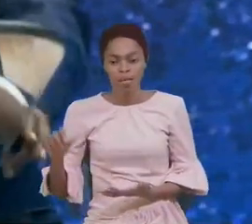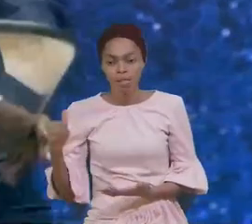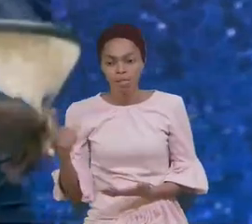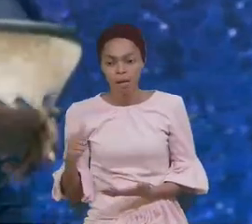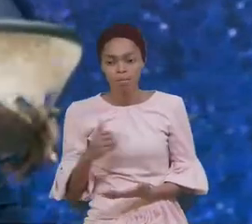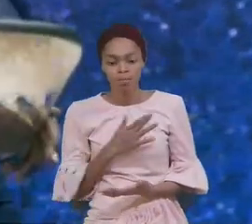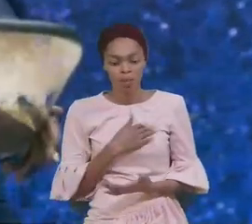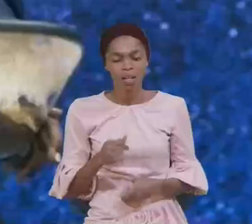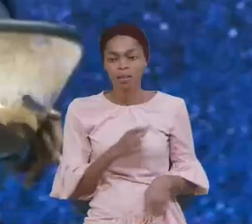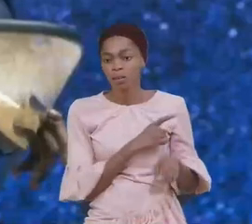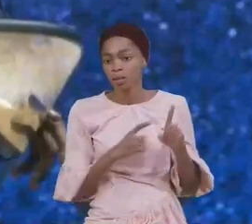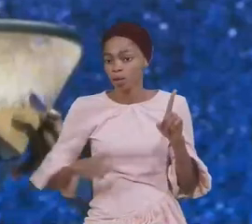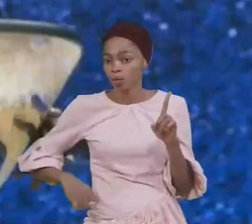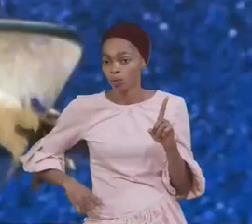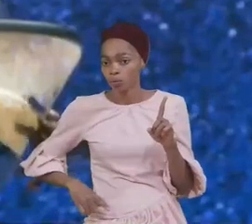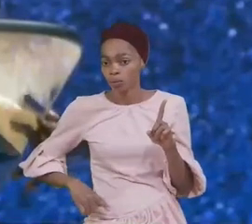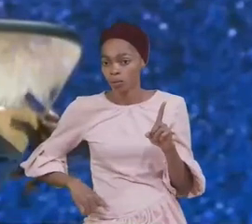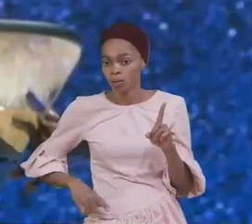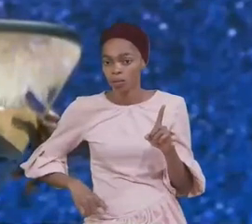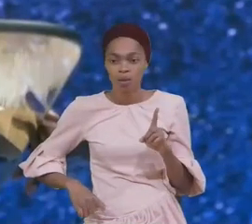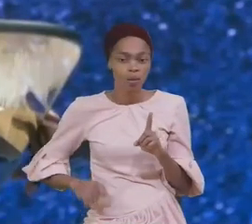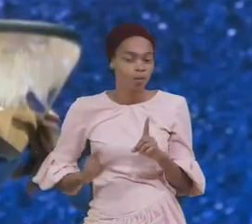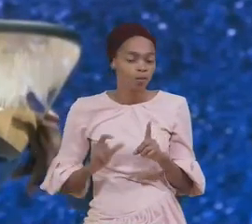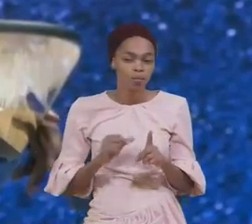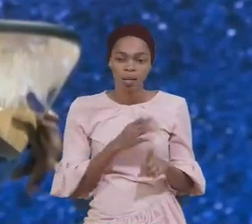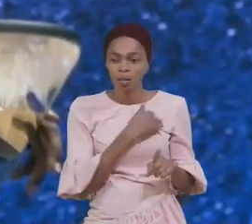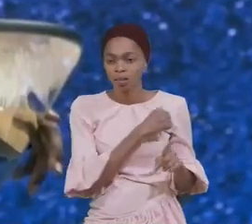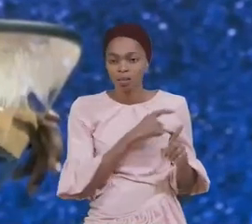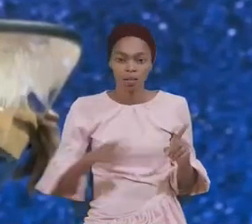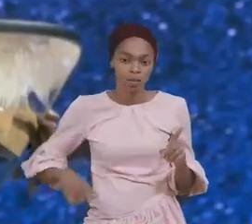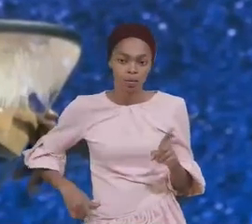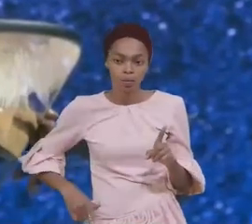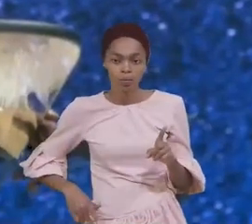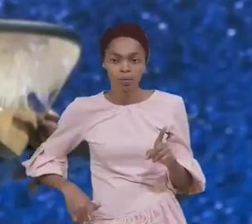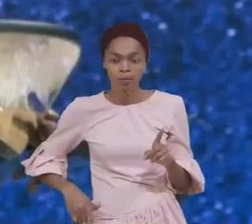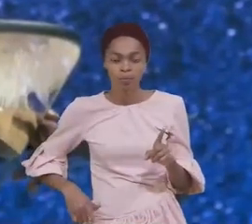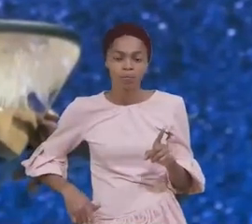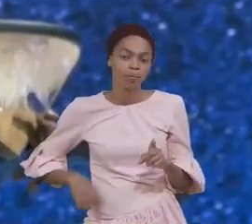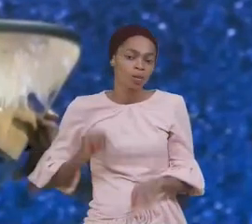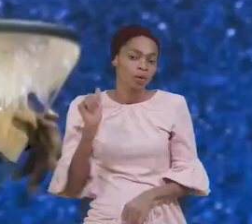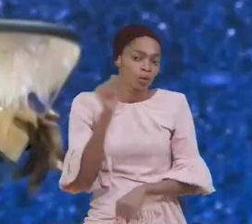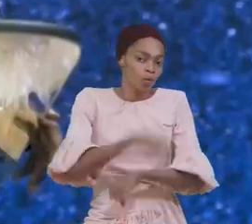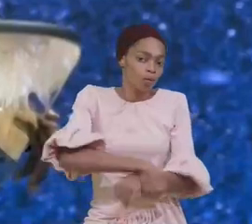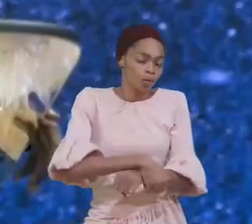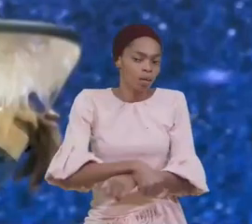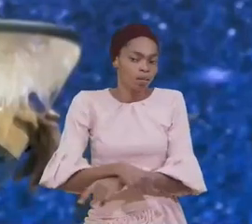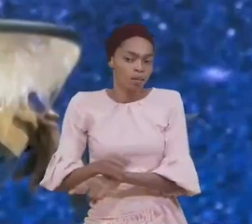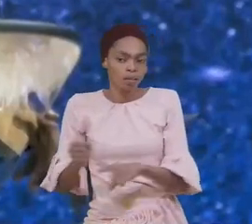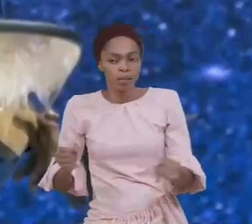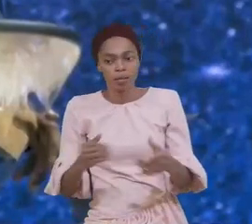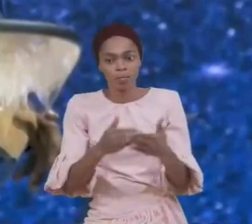l'Éternel est mis en déroute. L'Éternel a mis en déroute